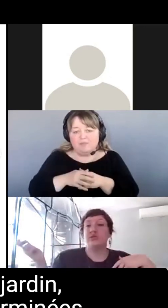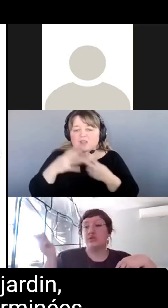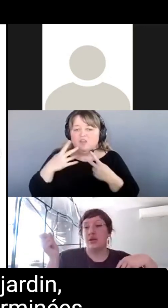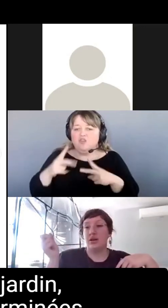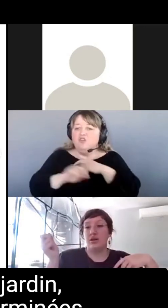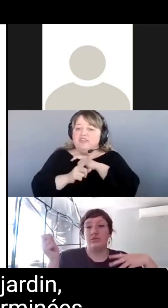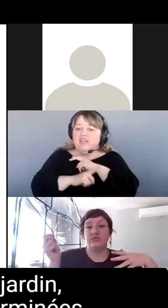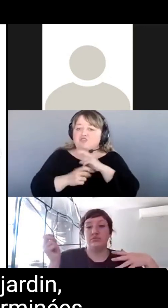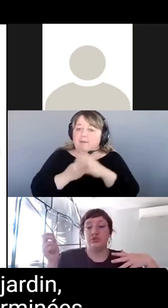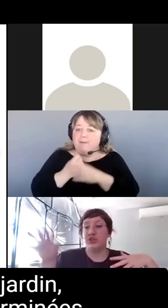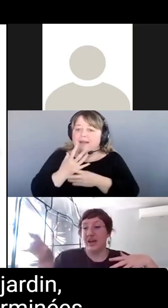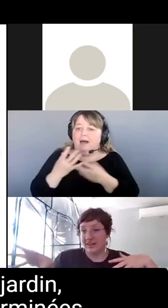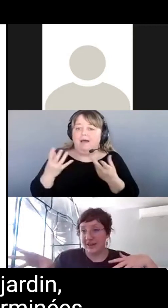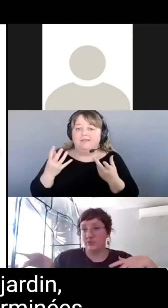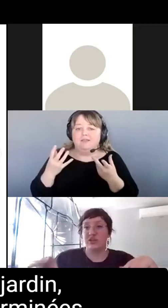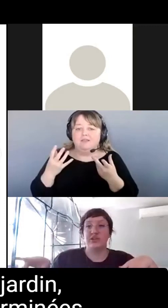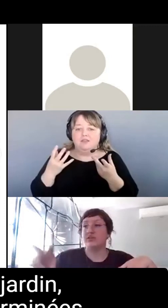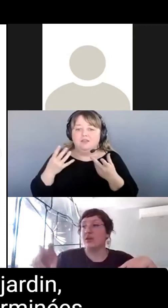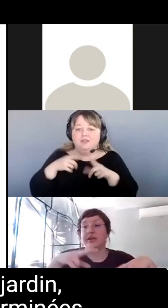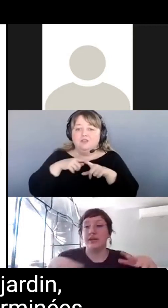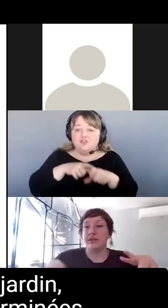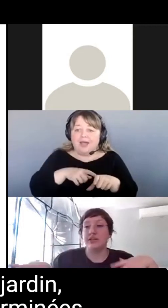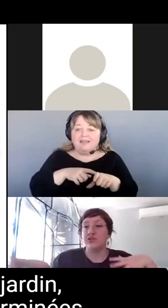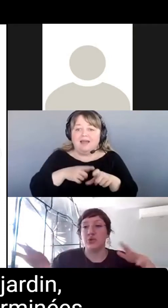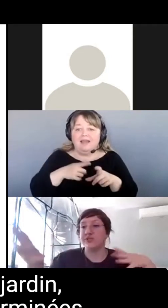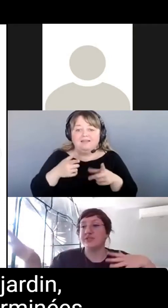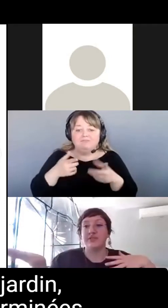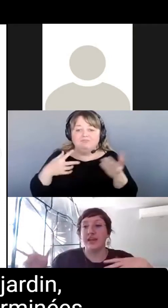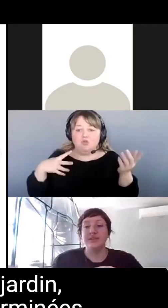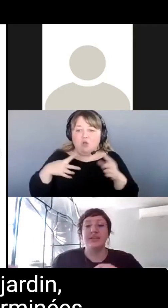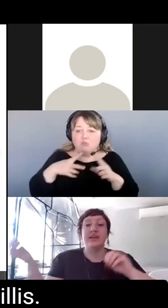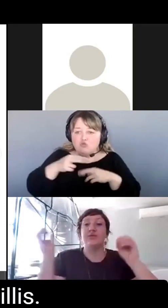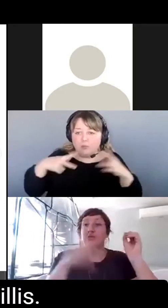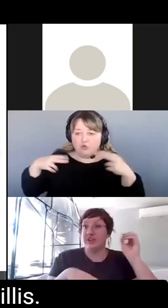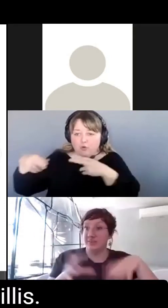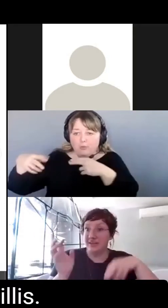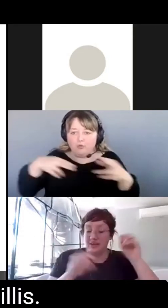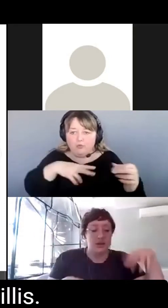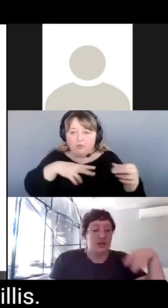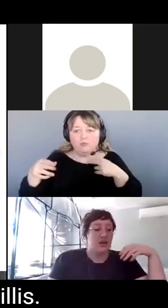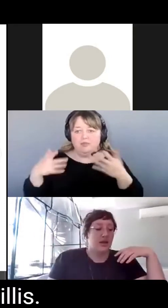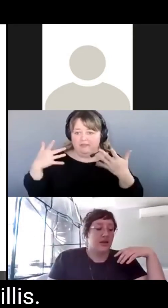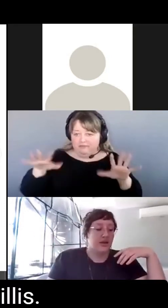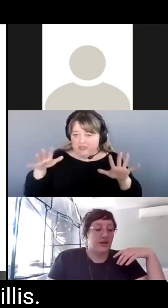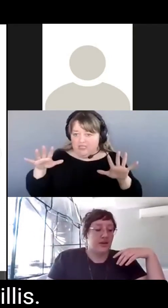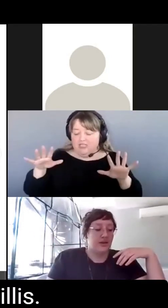plantes du jardin, vous avez taillé des choses qui sont terminées, vous pouvez les mettre